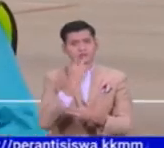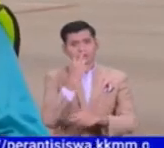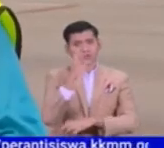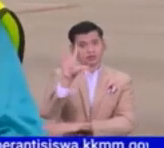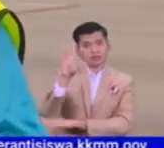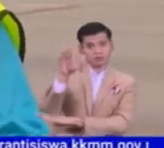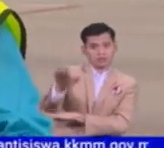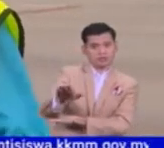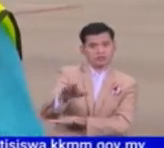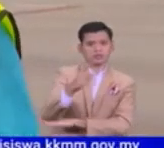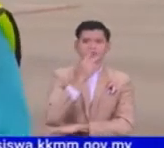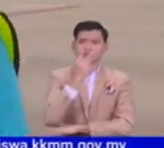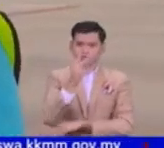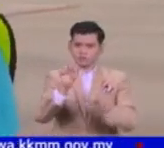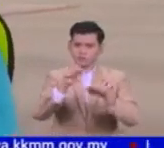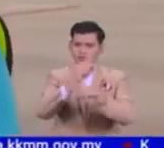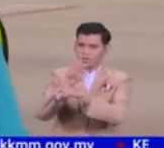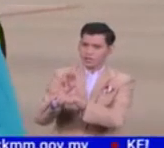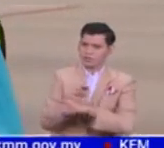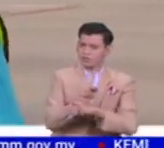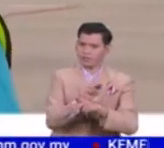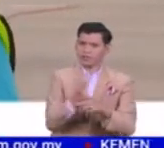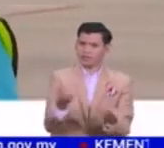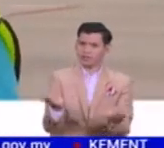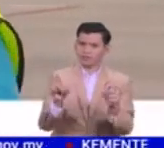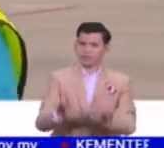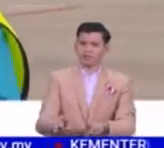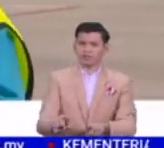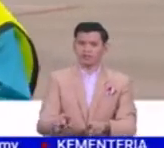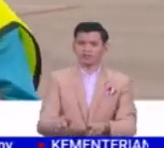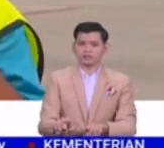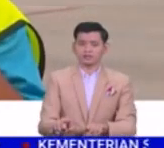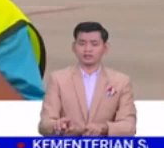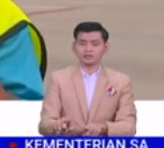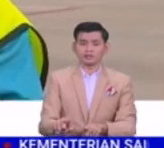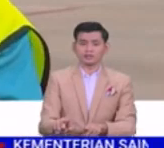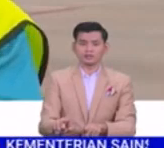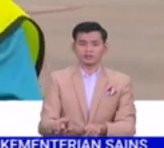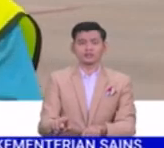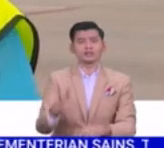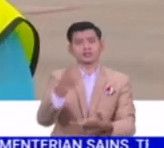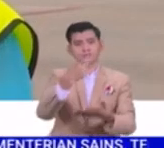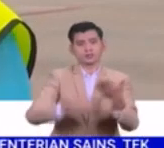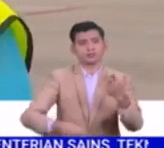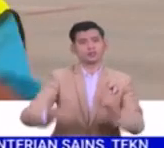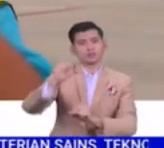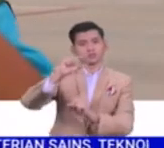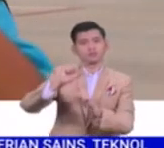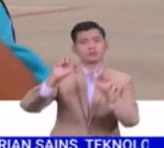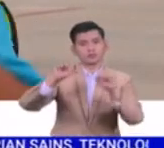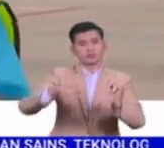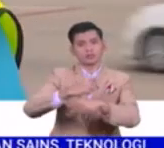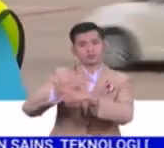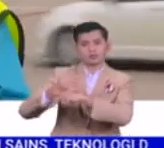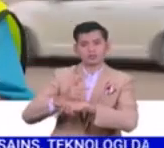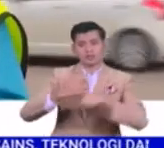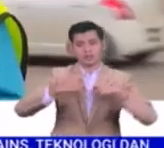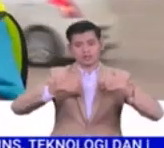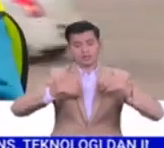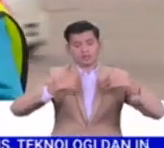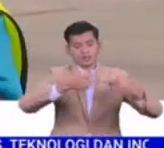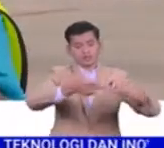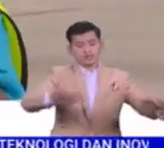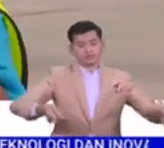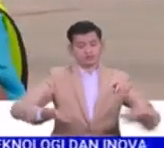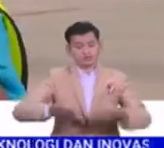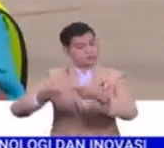tiba-tiba keadaan menjadi keadaan terkawal di mana. Tetapi walaupun kita lihat bahawa trafik di Tol Gombak agak terkawal, tetapi terdapat beberapa kawasan